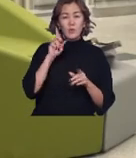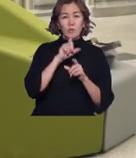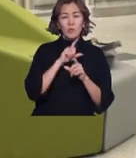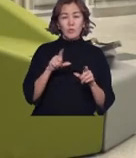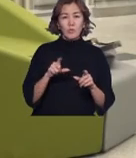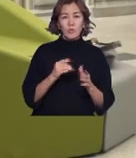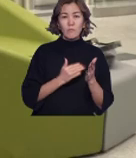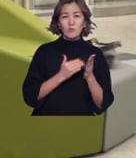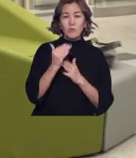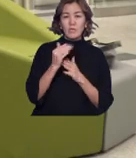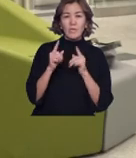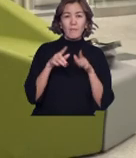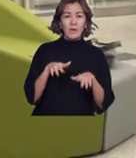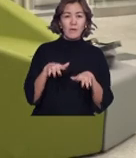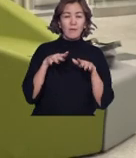жердегі